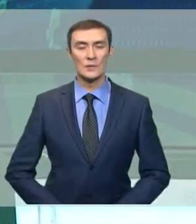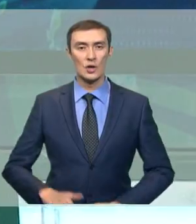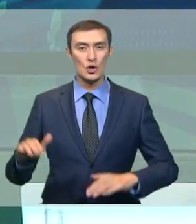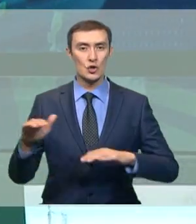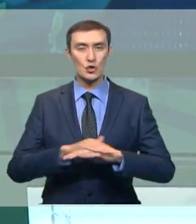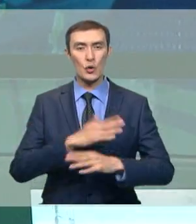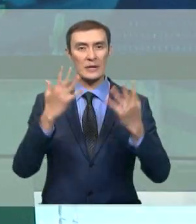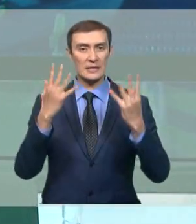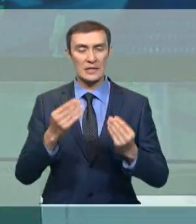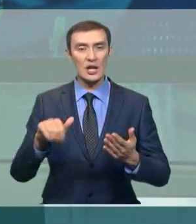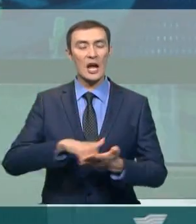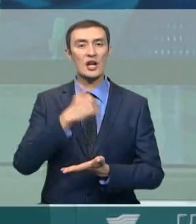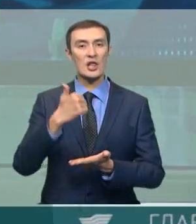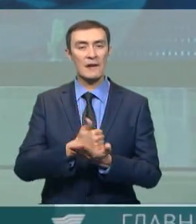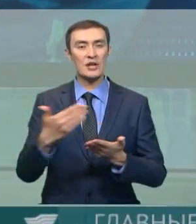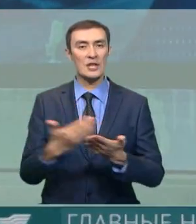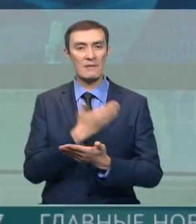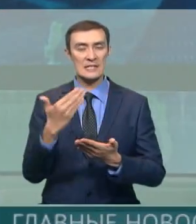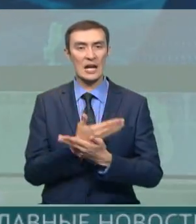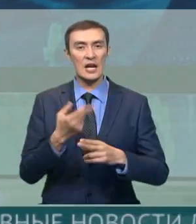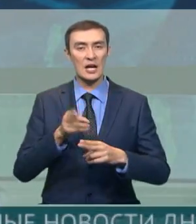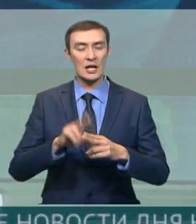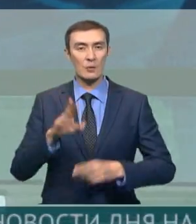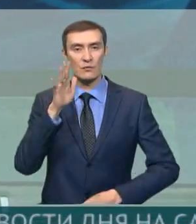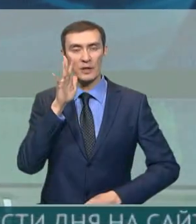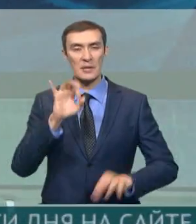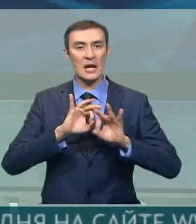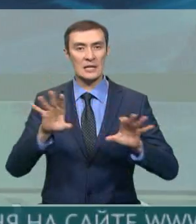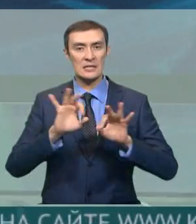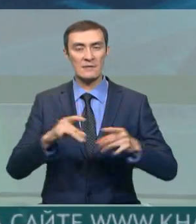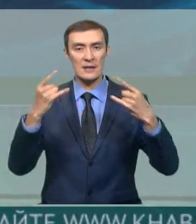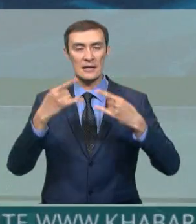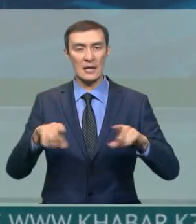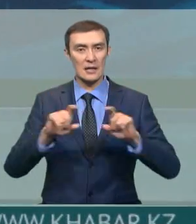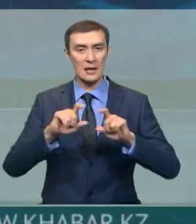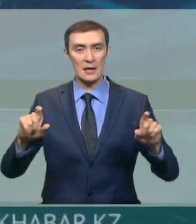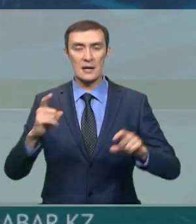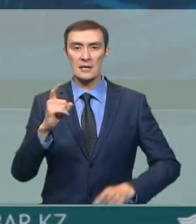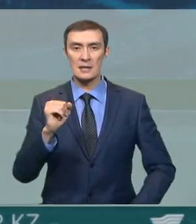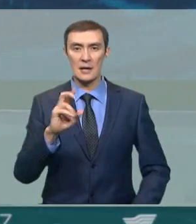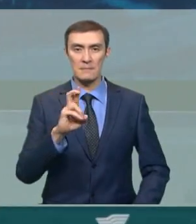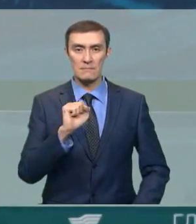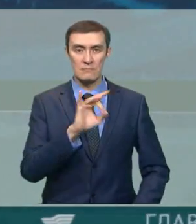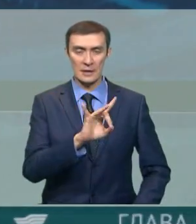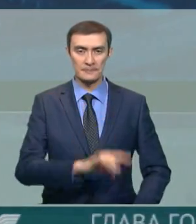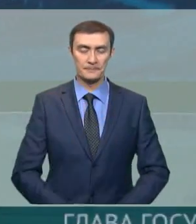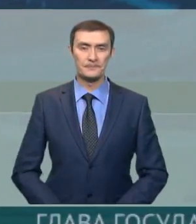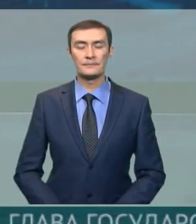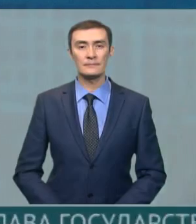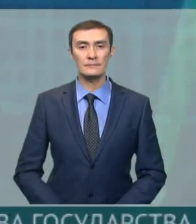Добрый день. О главных событиях к этому часу рассказывают корреспонденты агентства «Хабар». В студии Патагоз Саркулова. Сурдоперевод обеспечивает Хасан